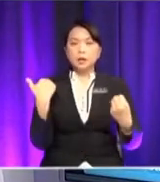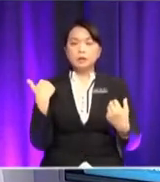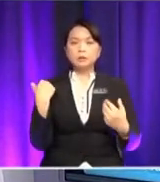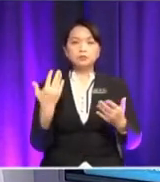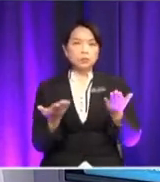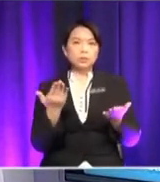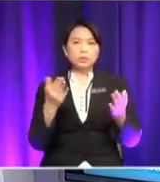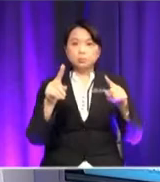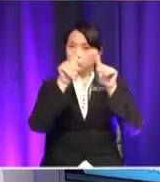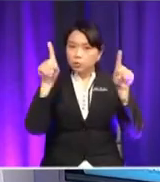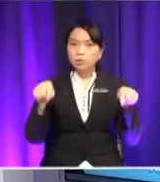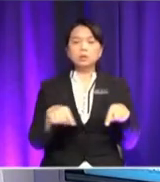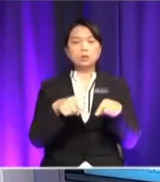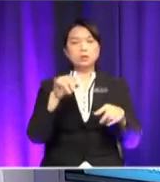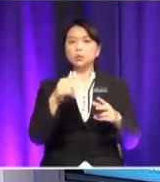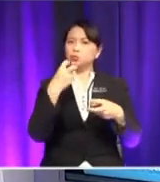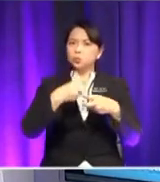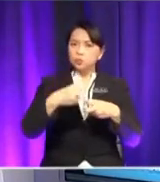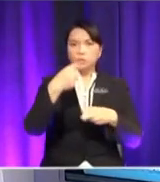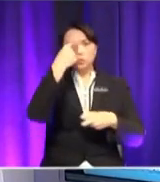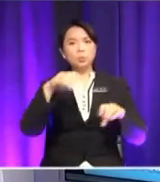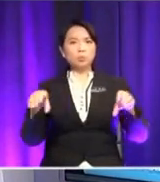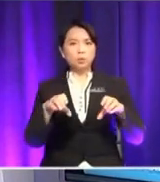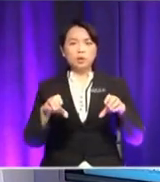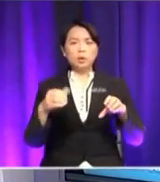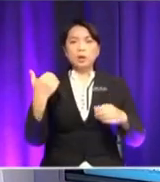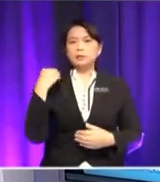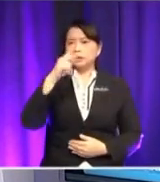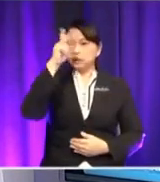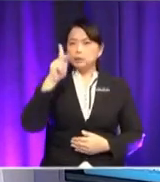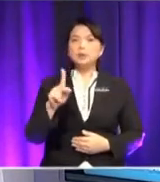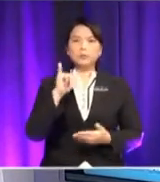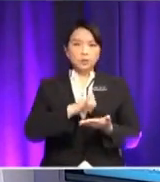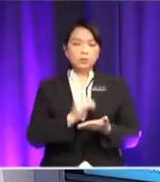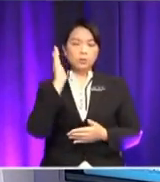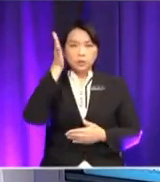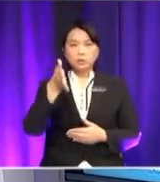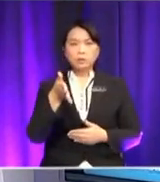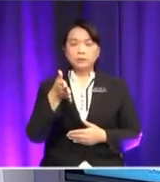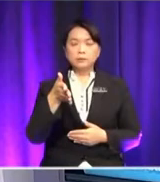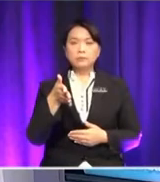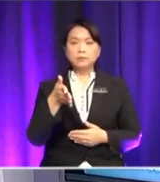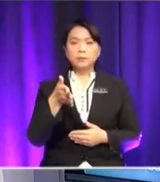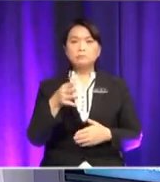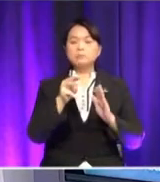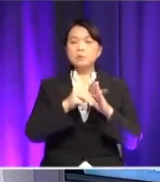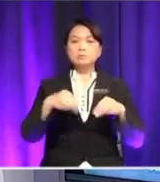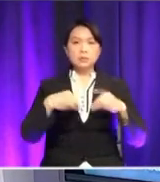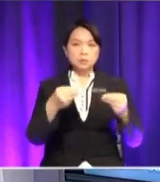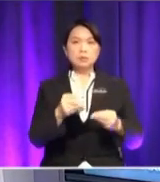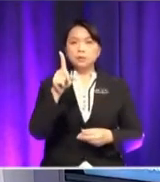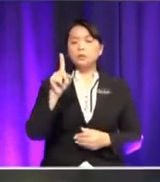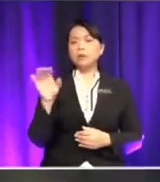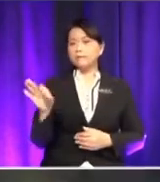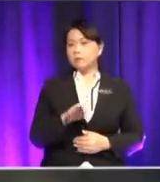mungkin marumate ataupun suka untuk didirikan Adakah itu juga akan nama ketapel memberikan satu faktor